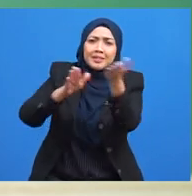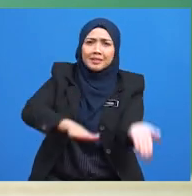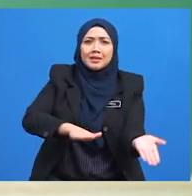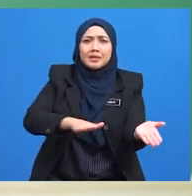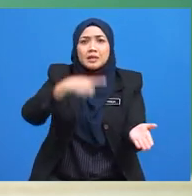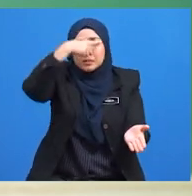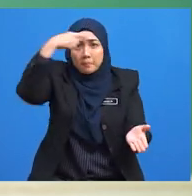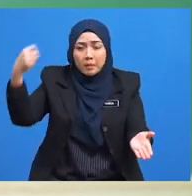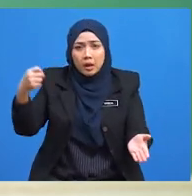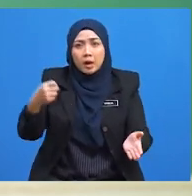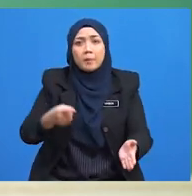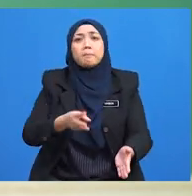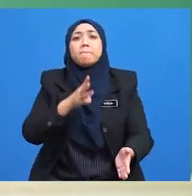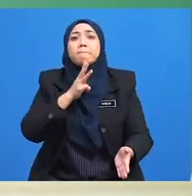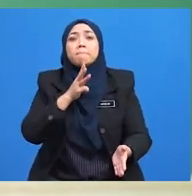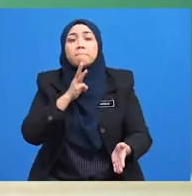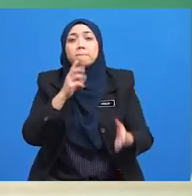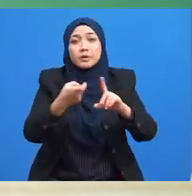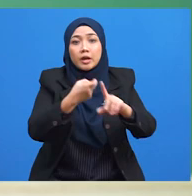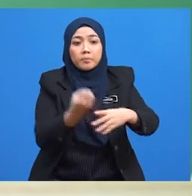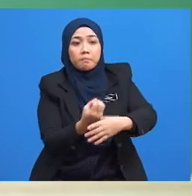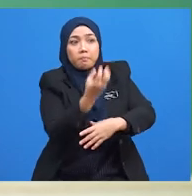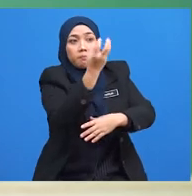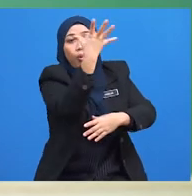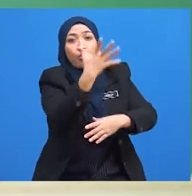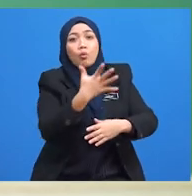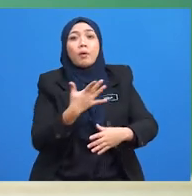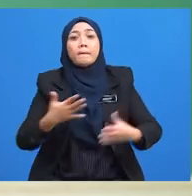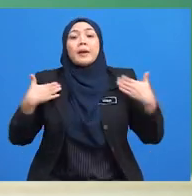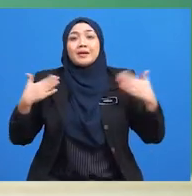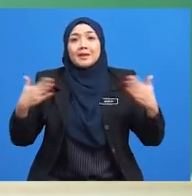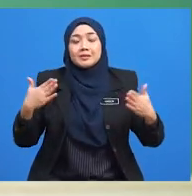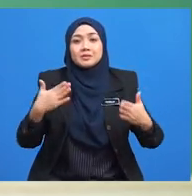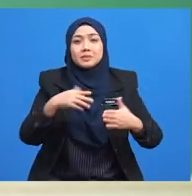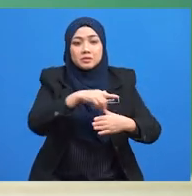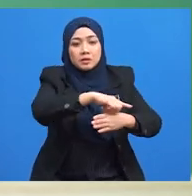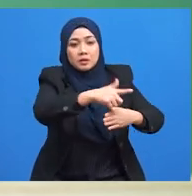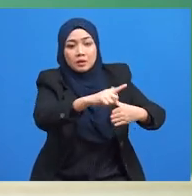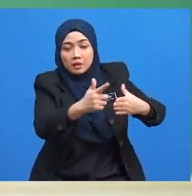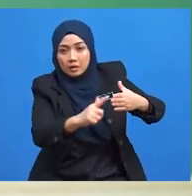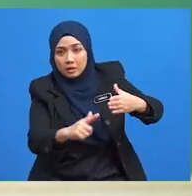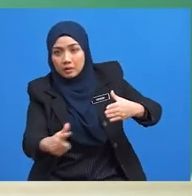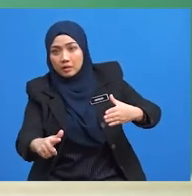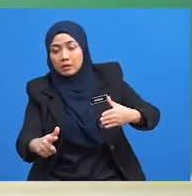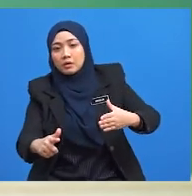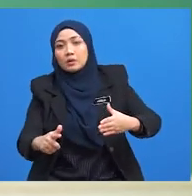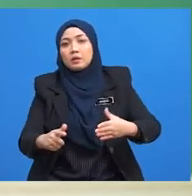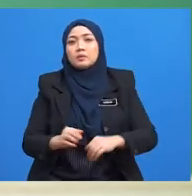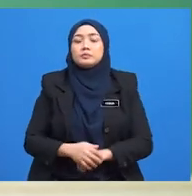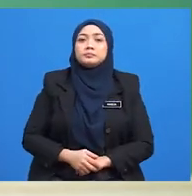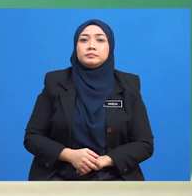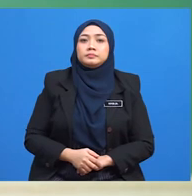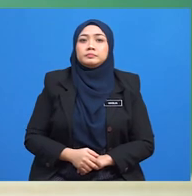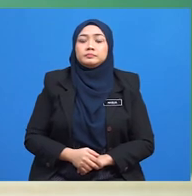melaluinya. Kedua, gangguan yang berlaku pada sistem hidrologi seperti kitaran hidrologi yang